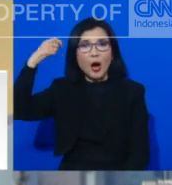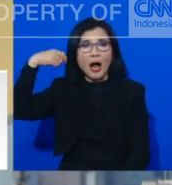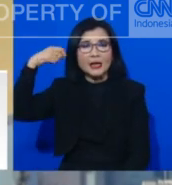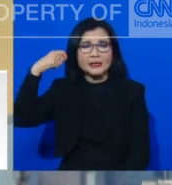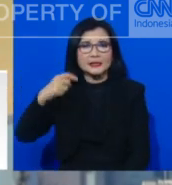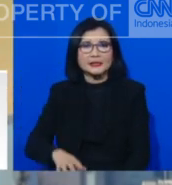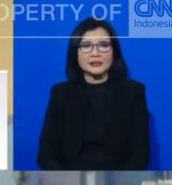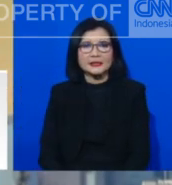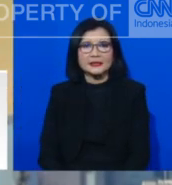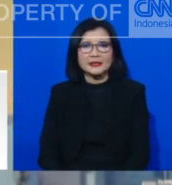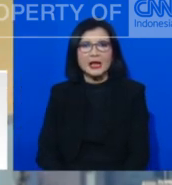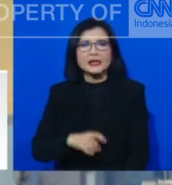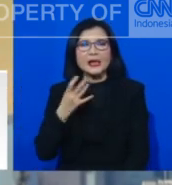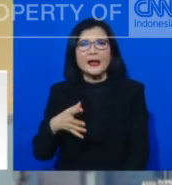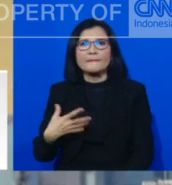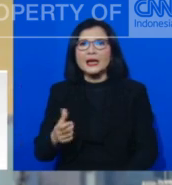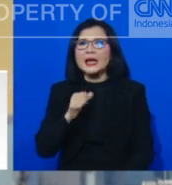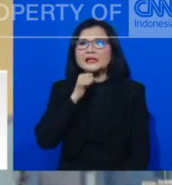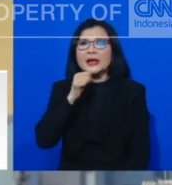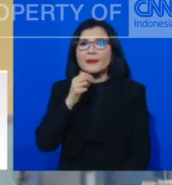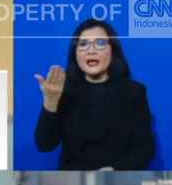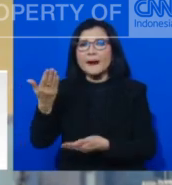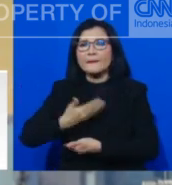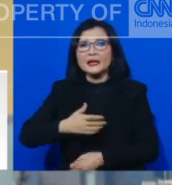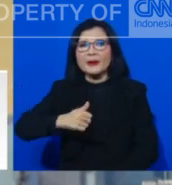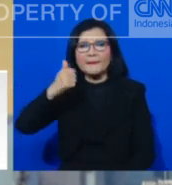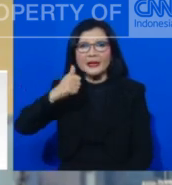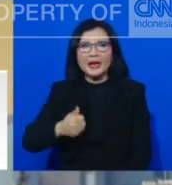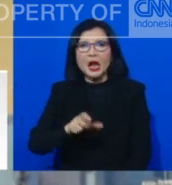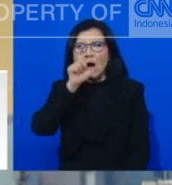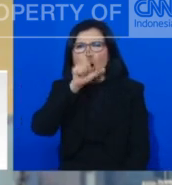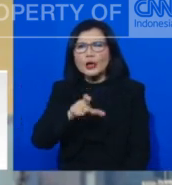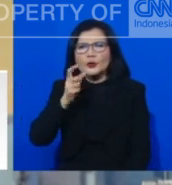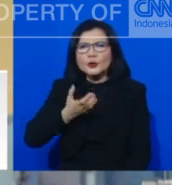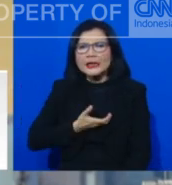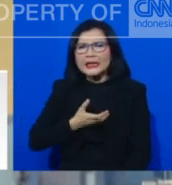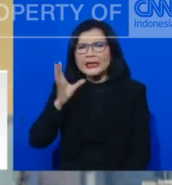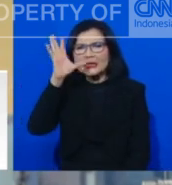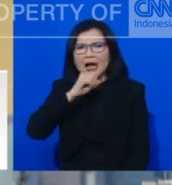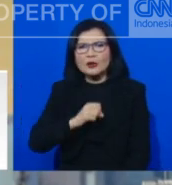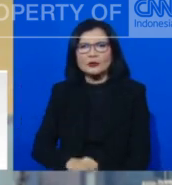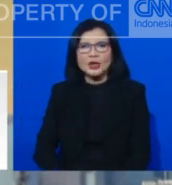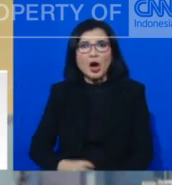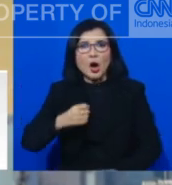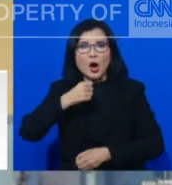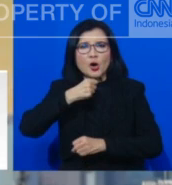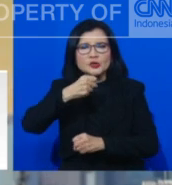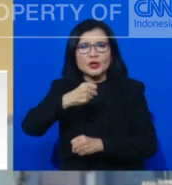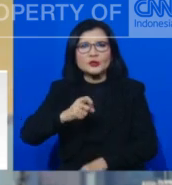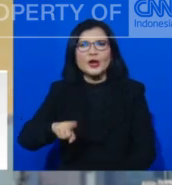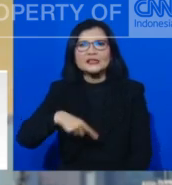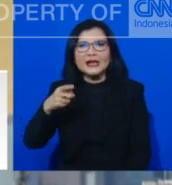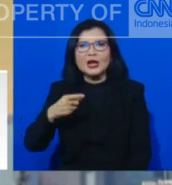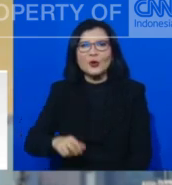kemudian Bagaimana atau siapa saja meraih Oskar tentunya orang tuh jadi penasaran gitu ya dengan Oscar itu Selalu identik dengan goodie bag-nya